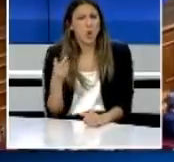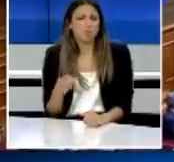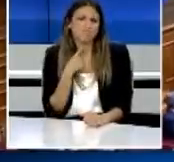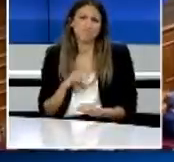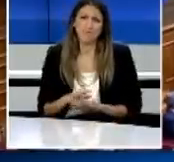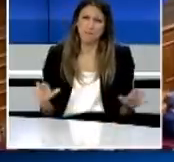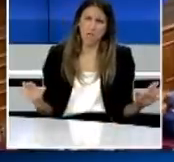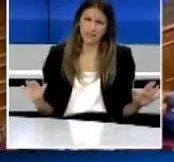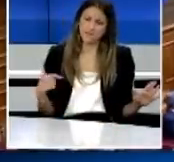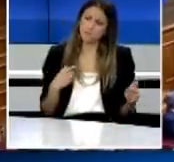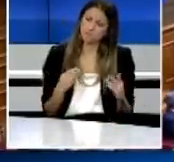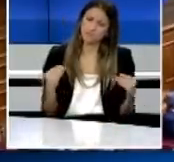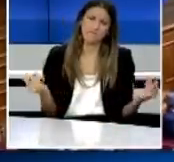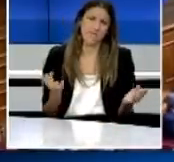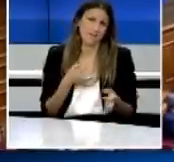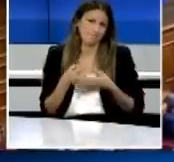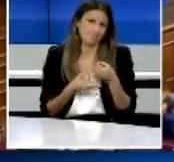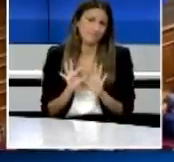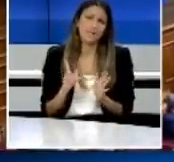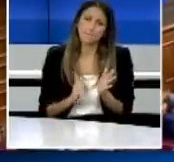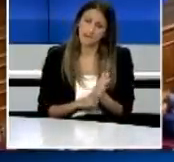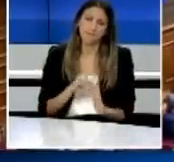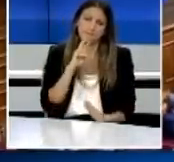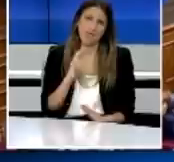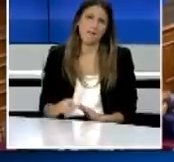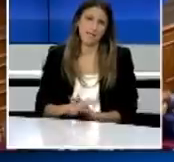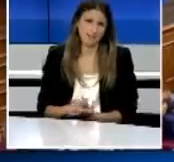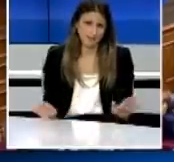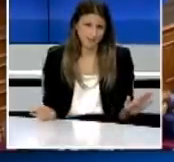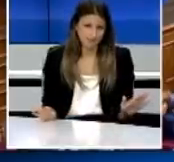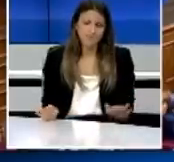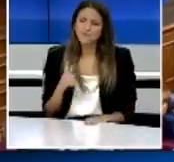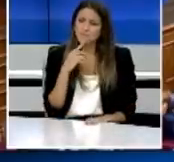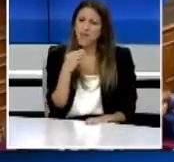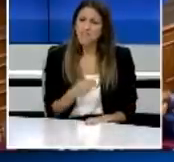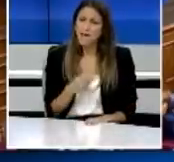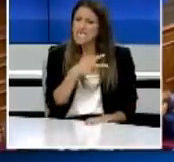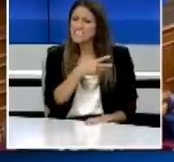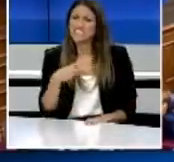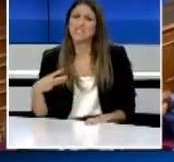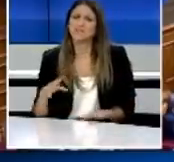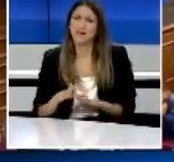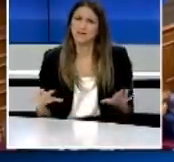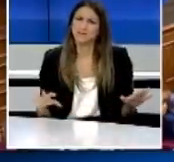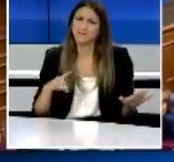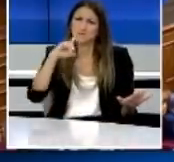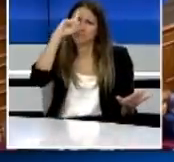αλλά στο πολιτικό περιεχόμενο όσων είπε για τον ΣΥΡΙΖΑ, Προοδευτική